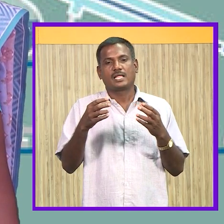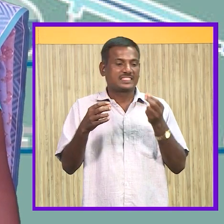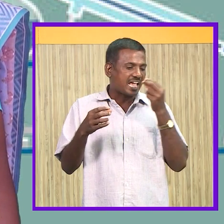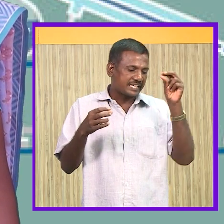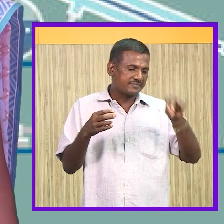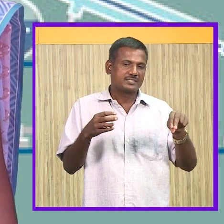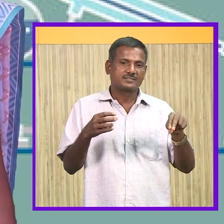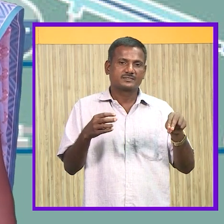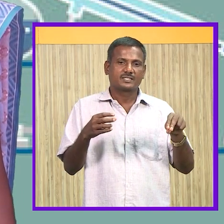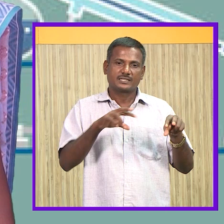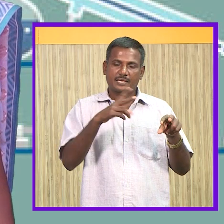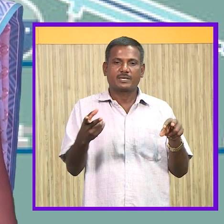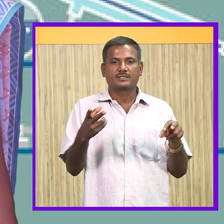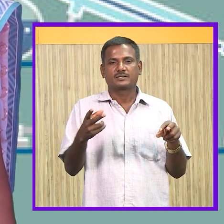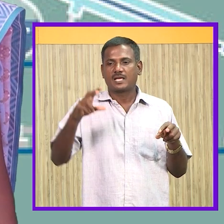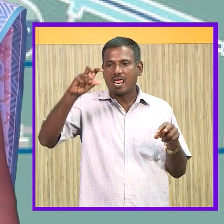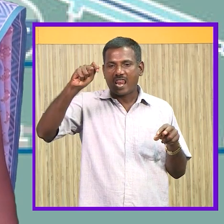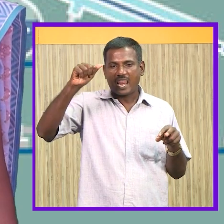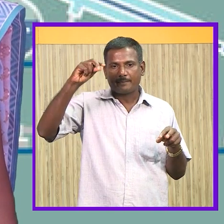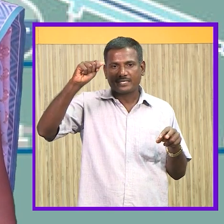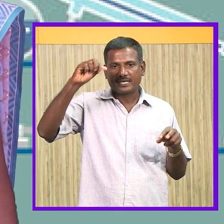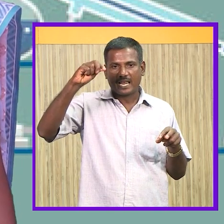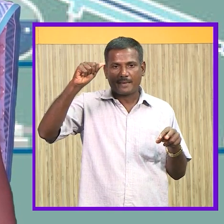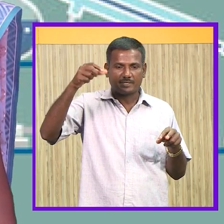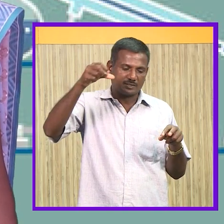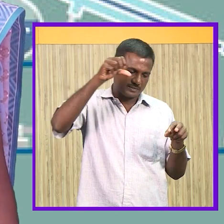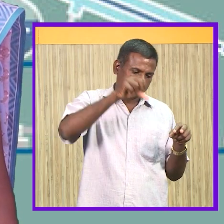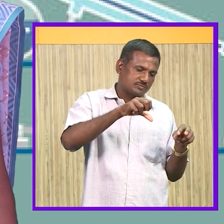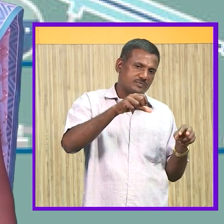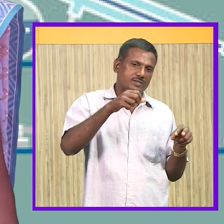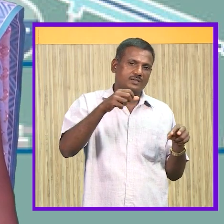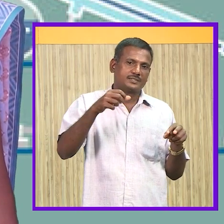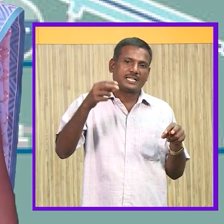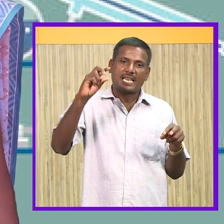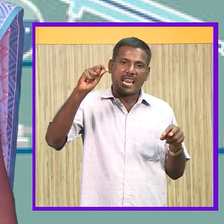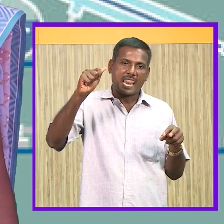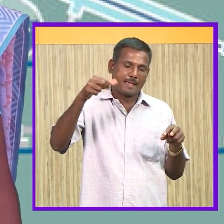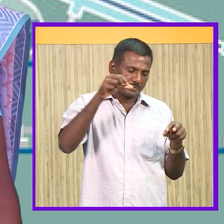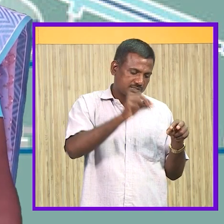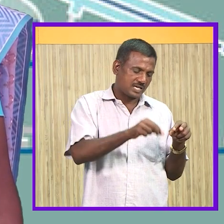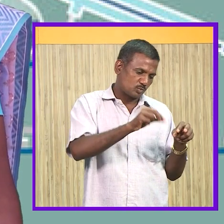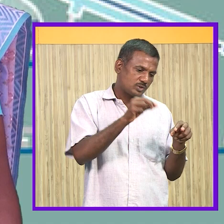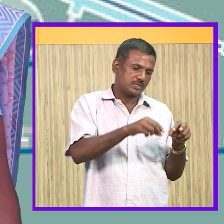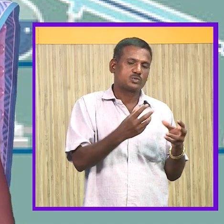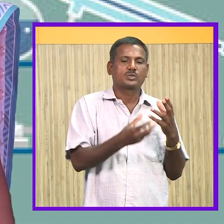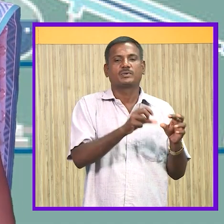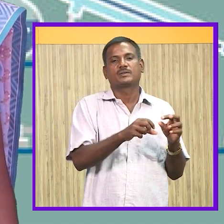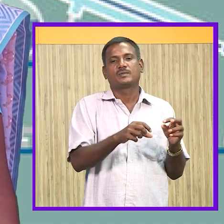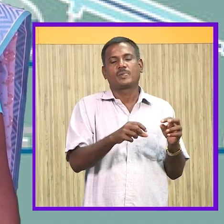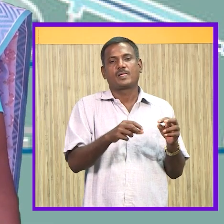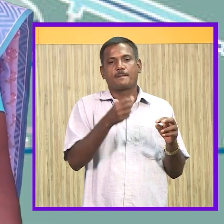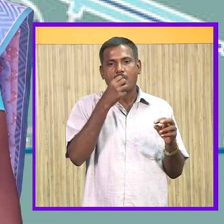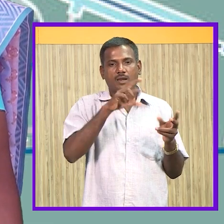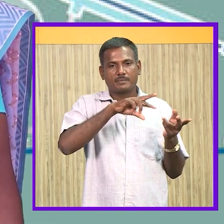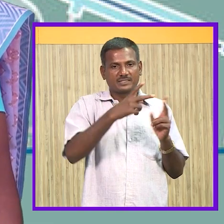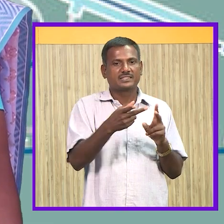விட்டு தயிராக மாற்றுங்க. இன்னொரு பாத்திரத்தில் சூடான பாலை எடுத்துட்டு அதில் சிறிதளவு எலுமிச்சை சாறை விட்டுக்கோங்க. அந்த